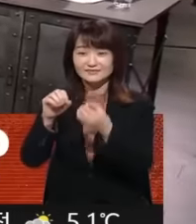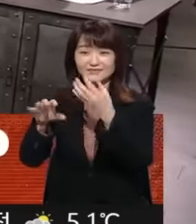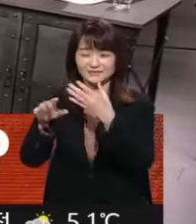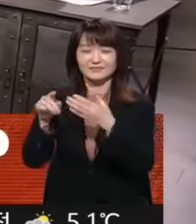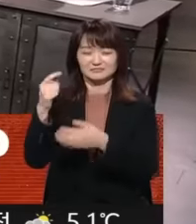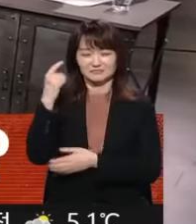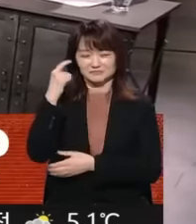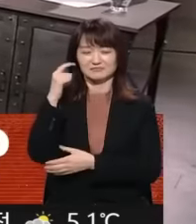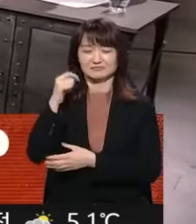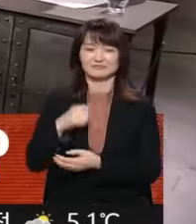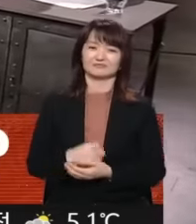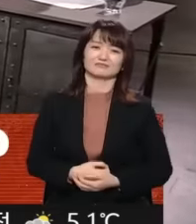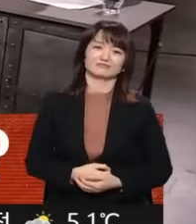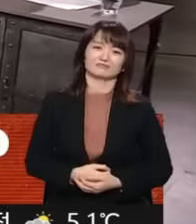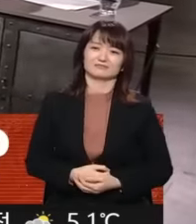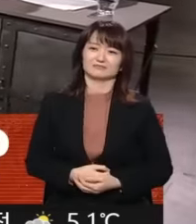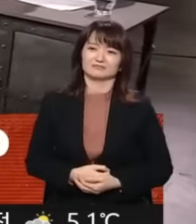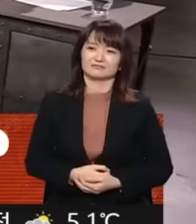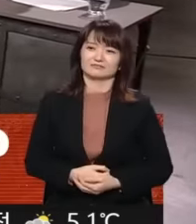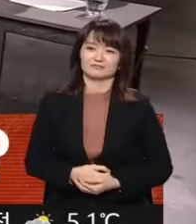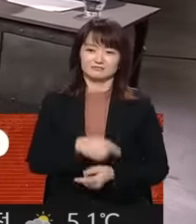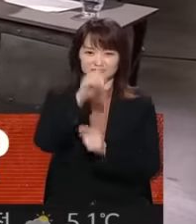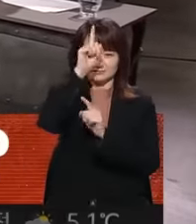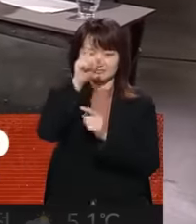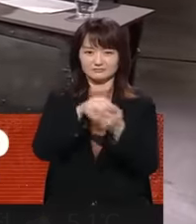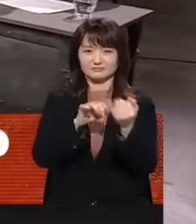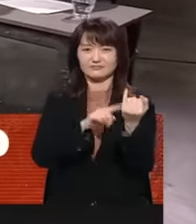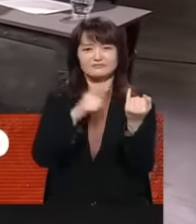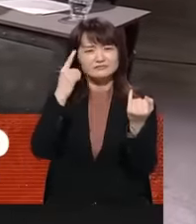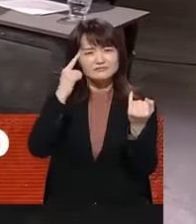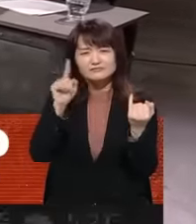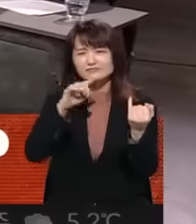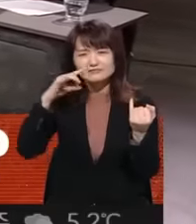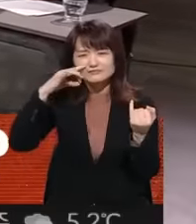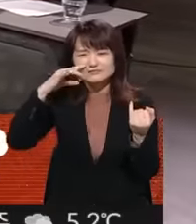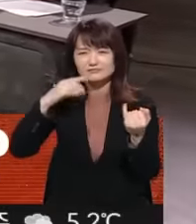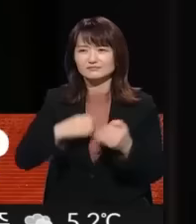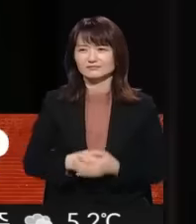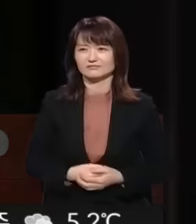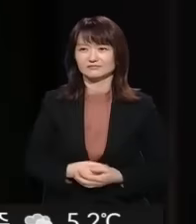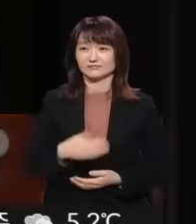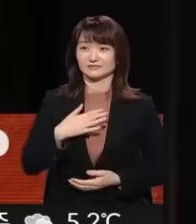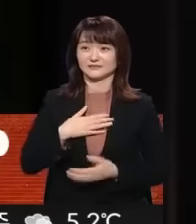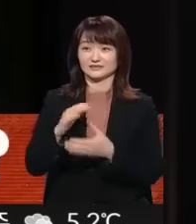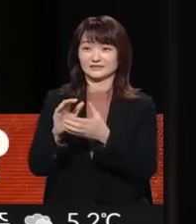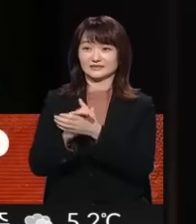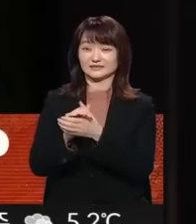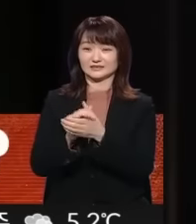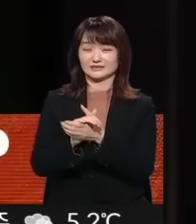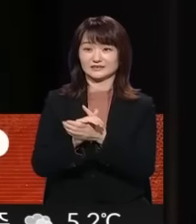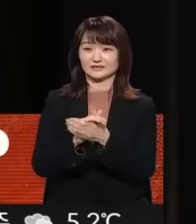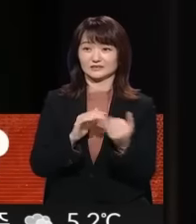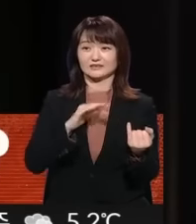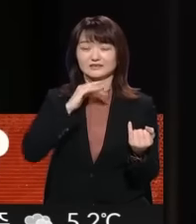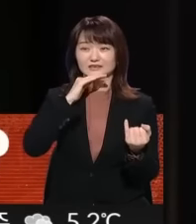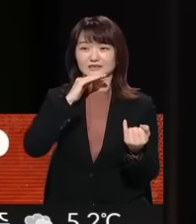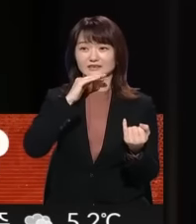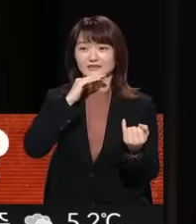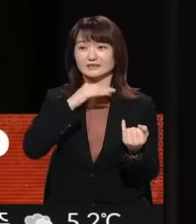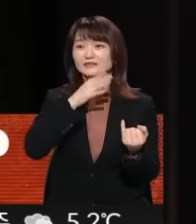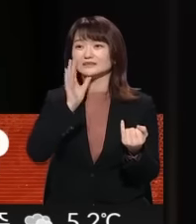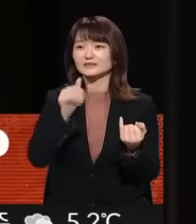우리 이기자 이기자 생각도 조금 궁금합니다 사실 저 제 친구들이 좀 나이 많은 남자친구를